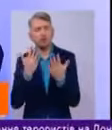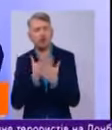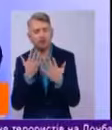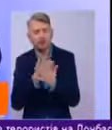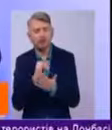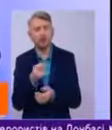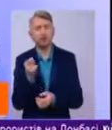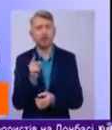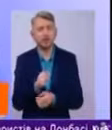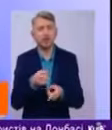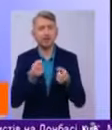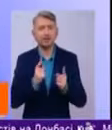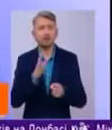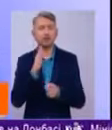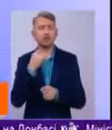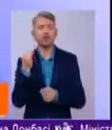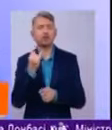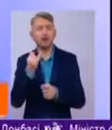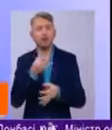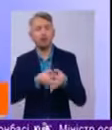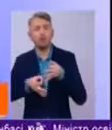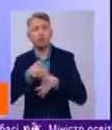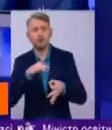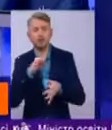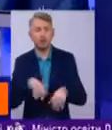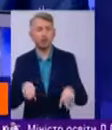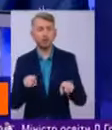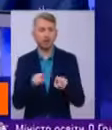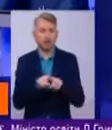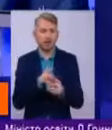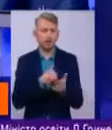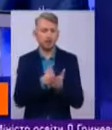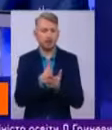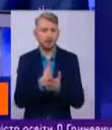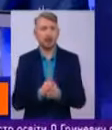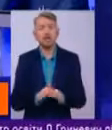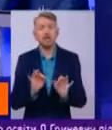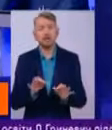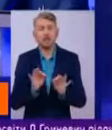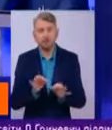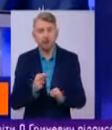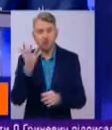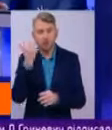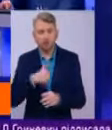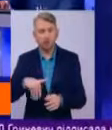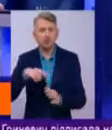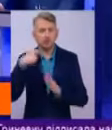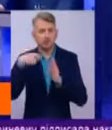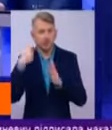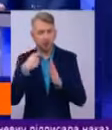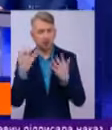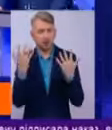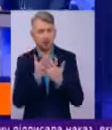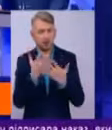тоді дійсно буде цікаво поговорити і про такий аспект. Звичайно, коли завжди знімають кіно,